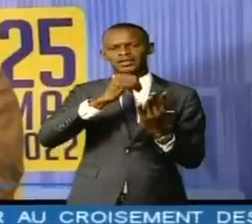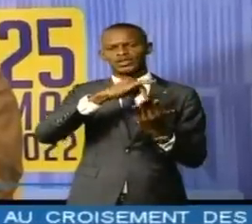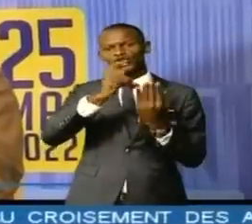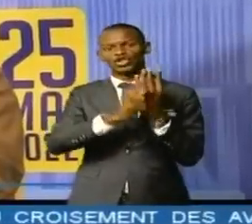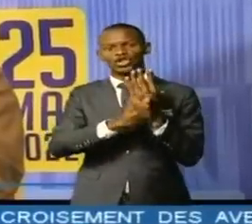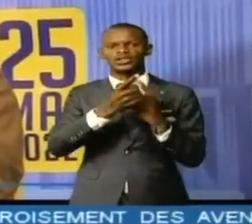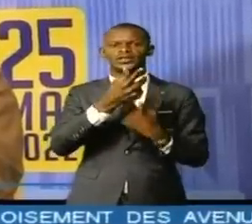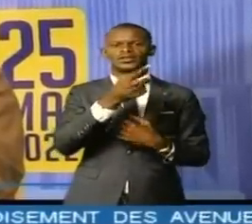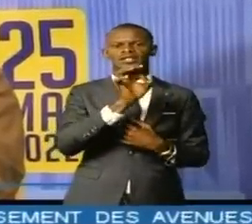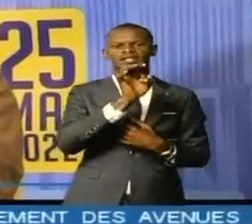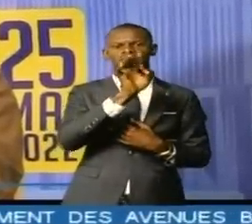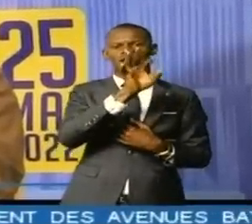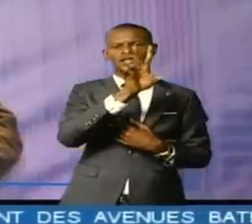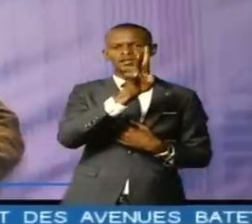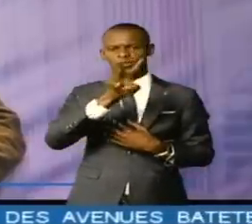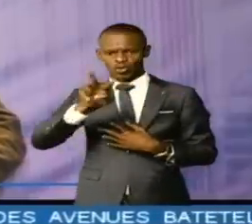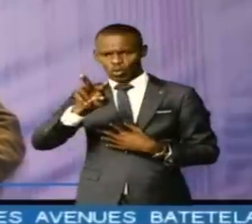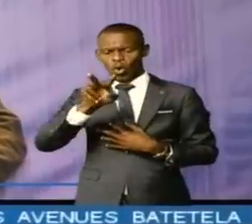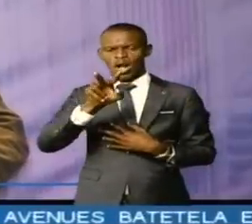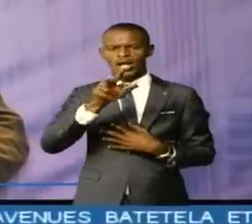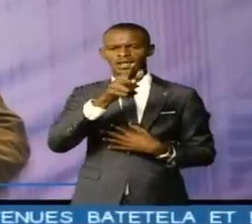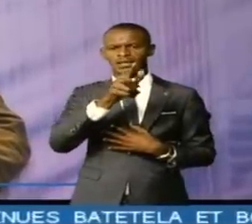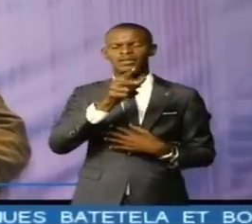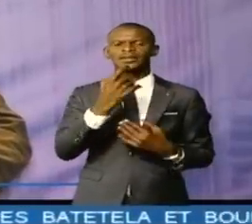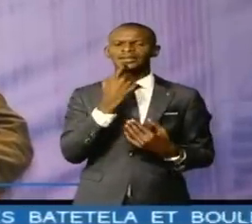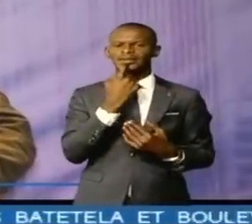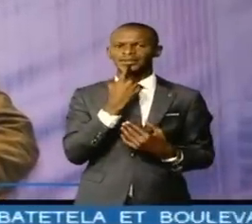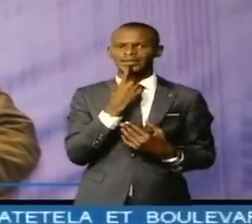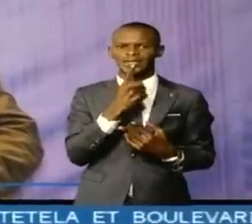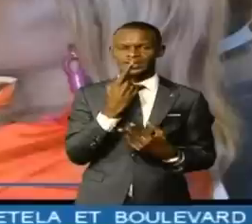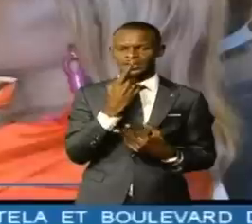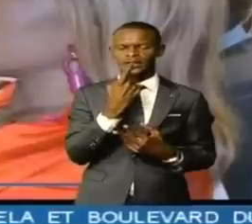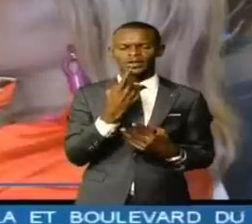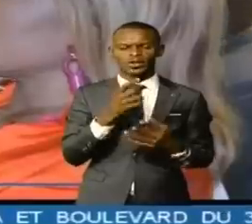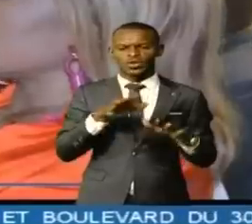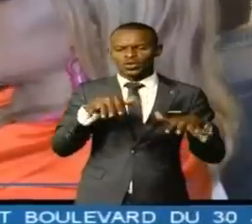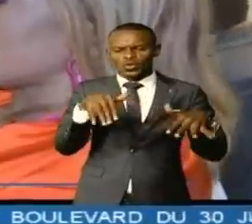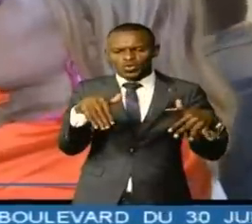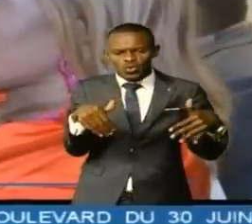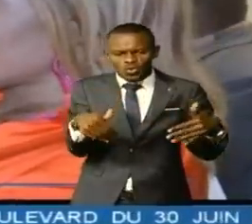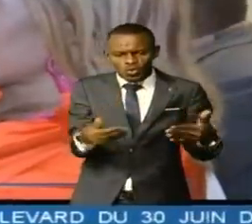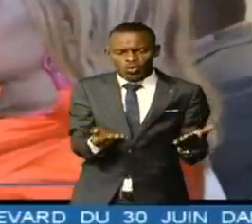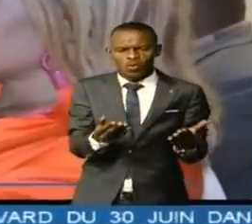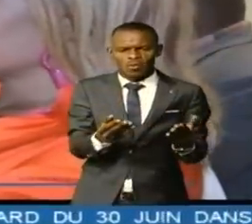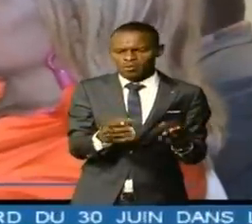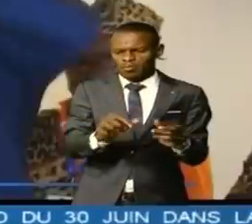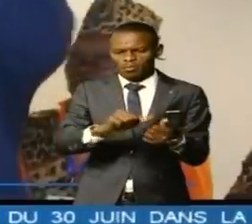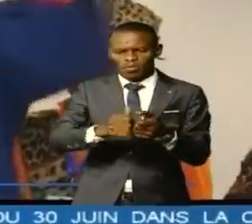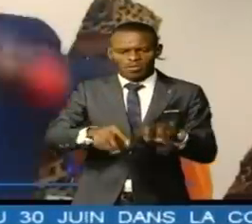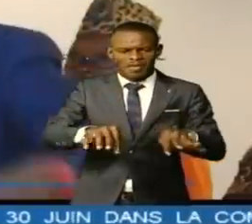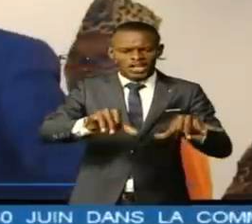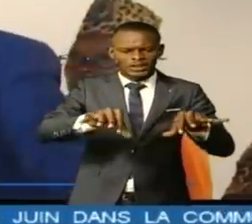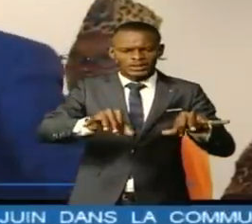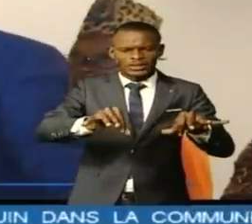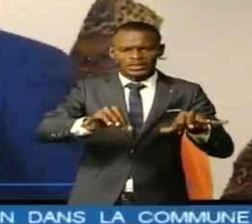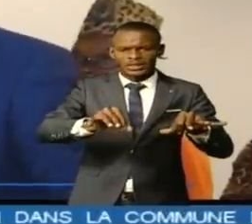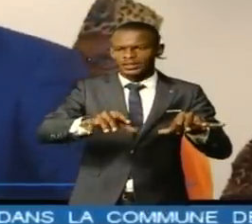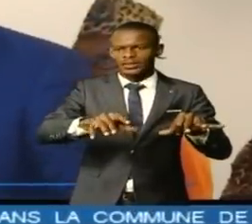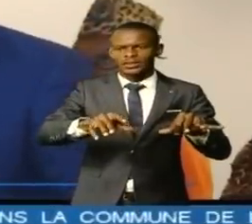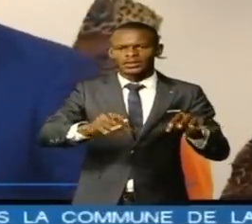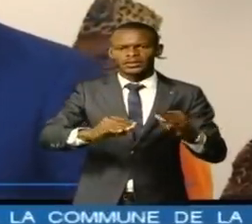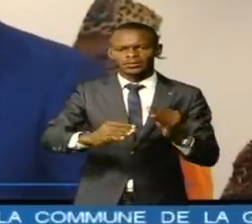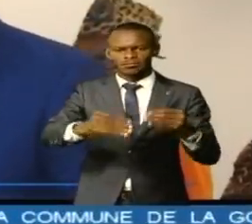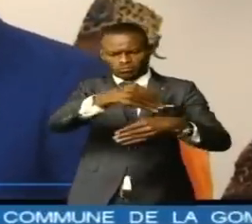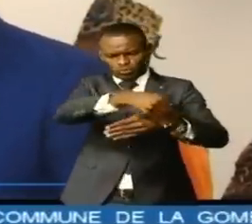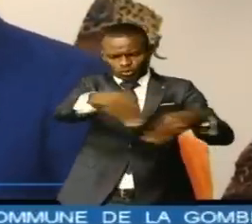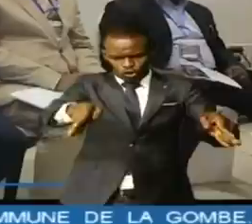régime général des biens, régime foncier et immobilier et régime des sûretés n'a pas été une partie de plaisir. De 8h à